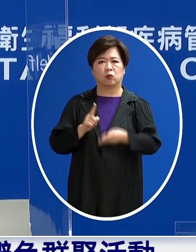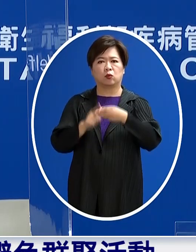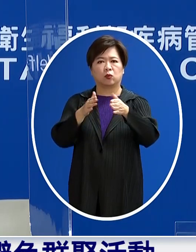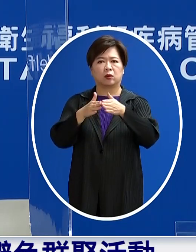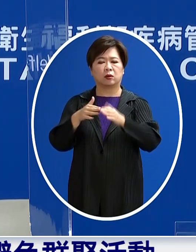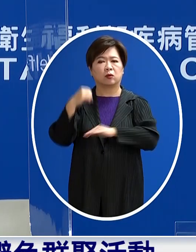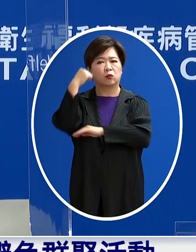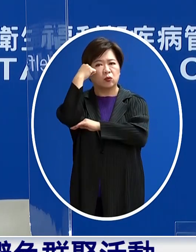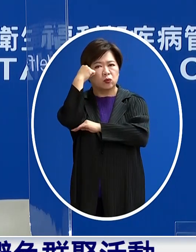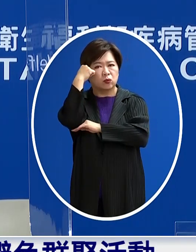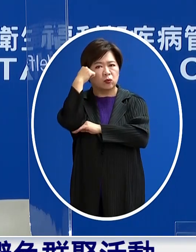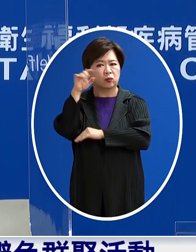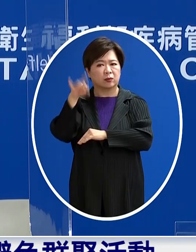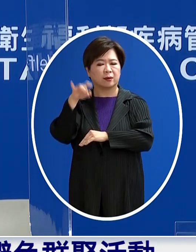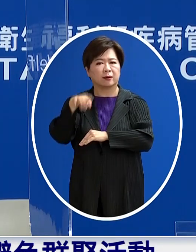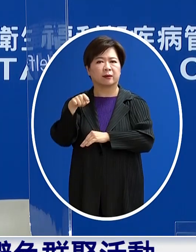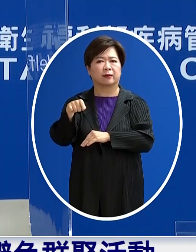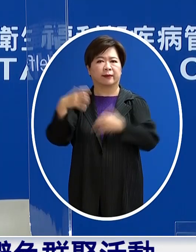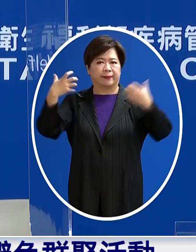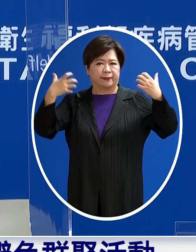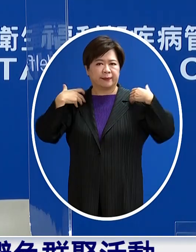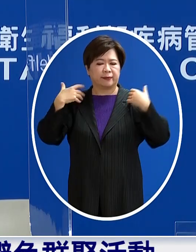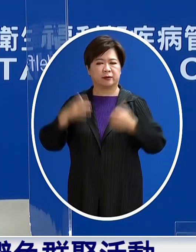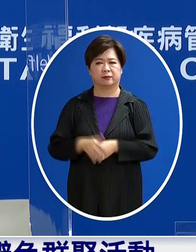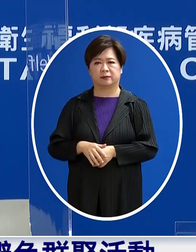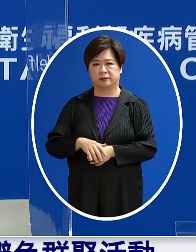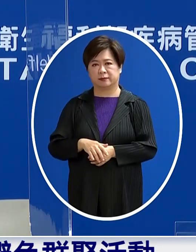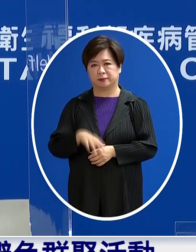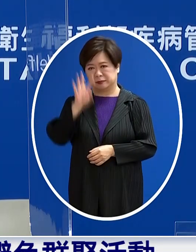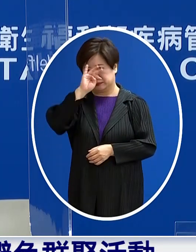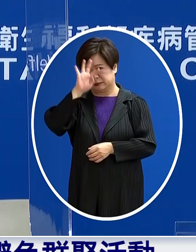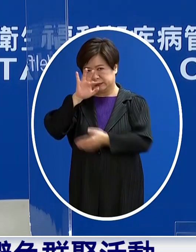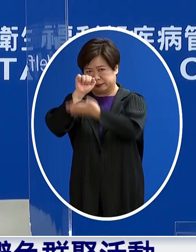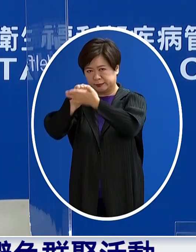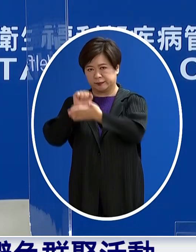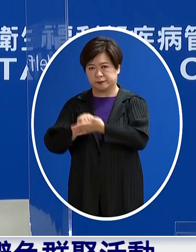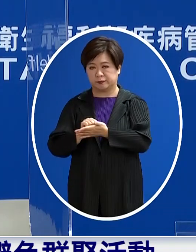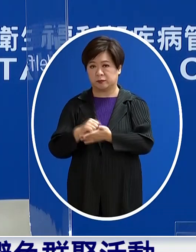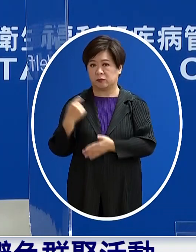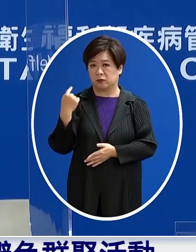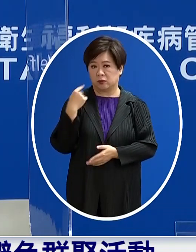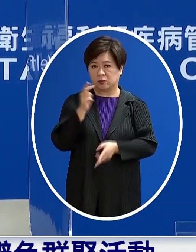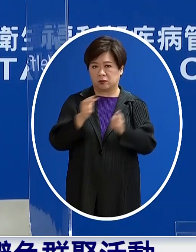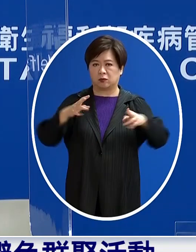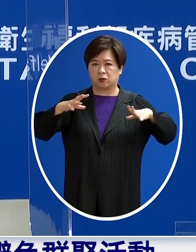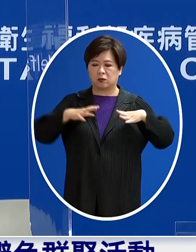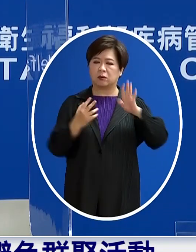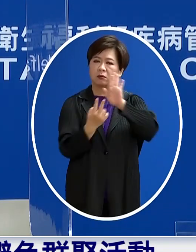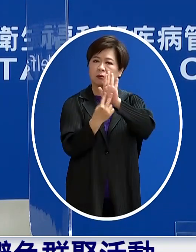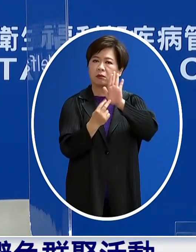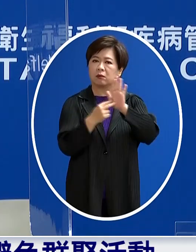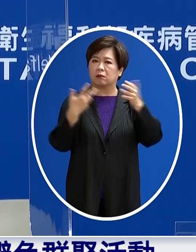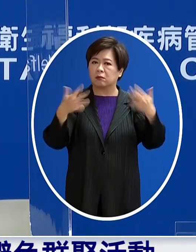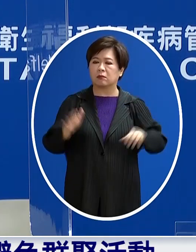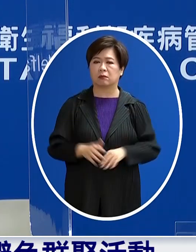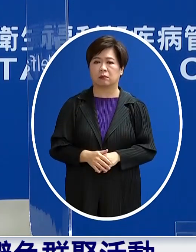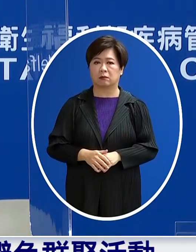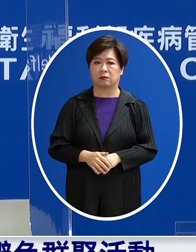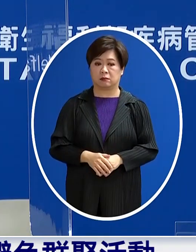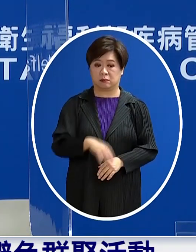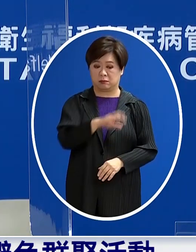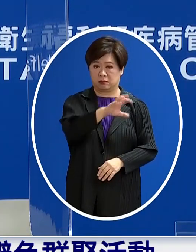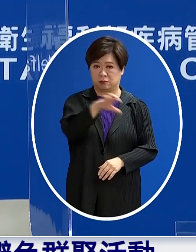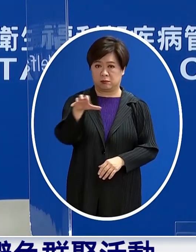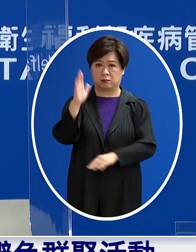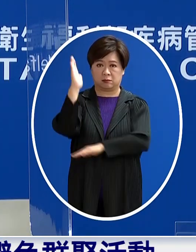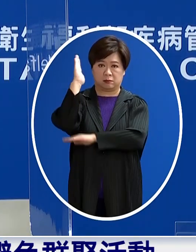住的地点为主哈，所以这个昨天指挥官也有在做一些说明了。那地方政府对于